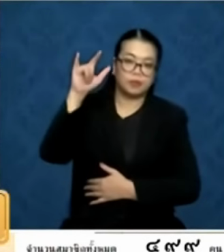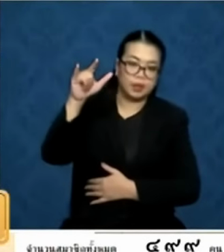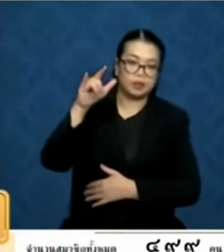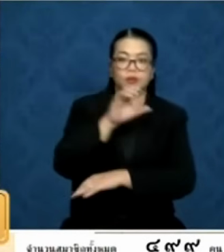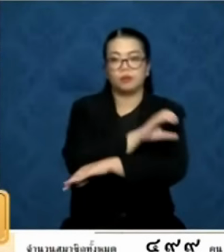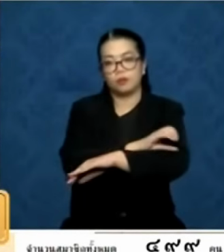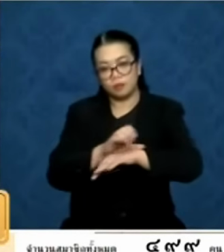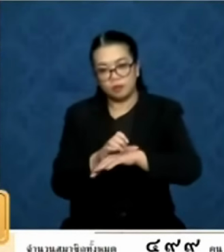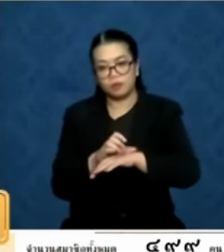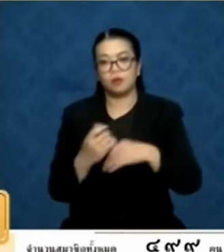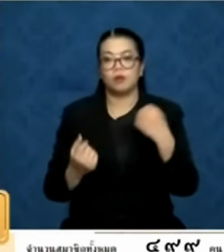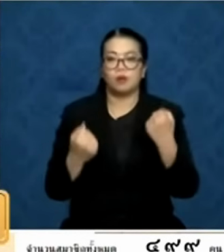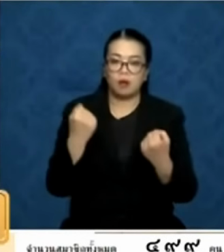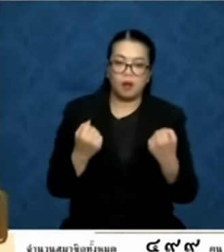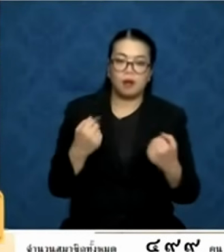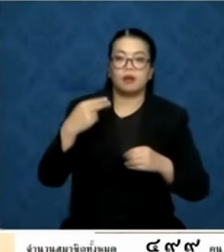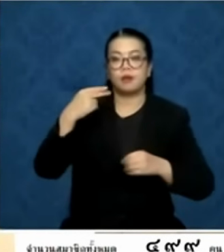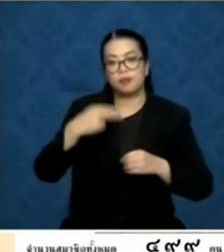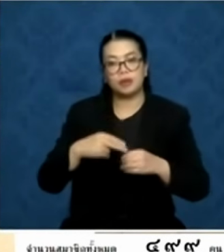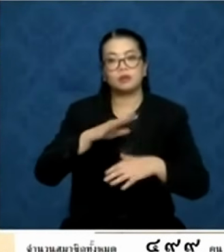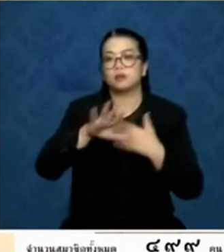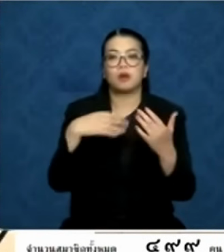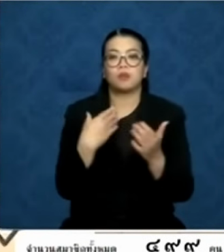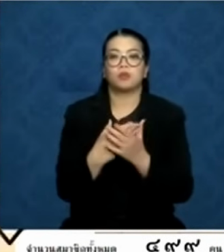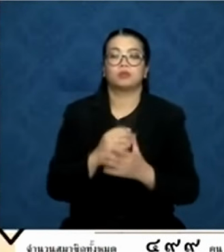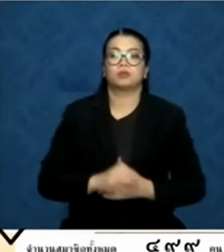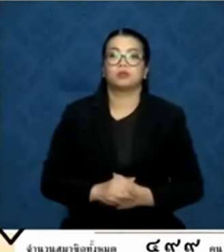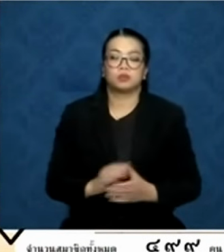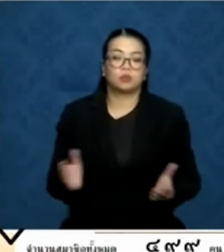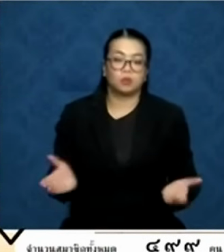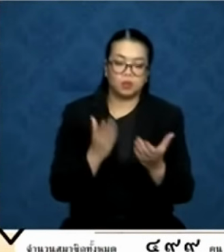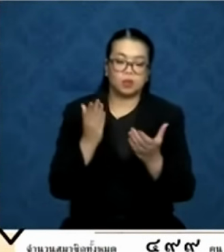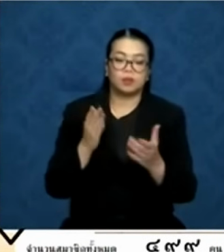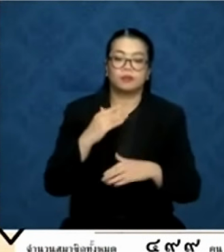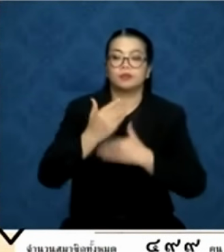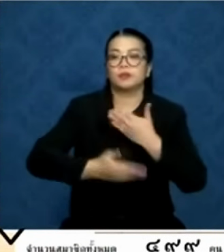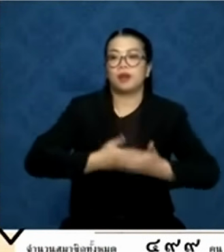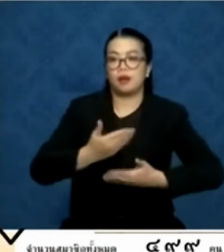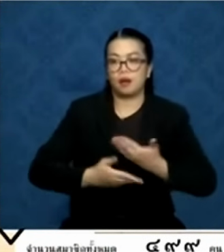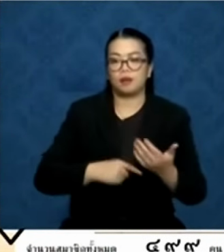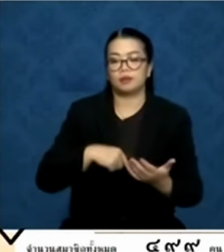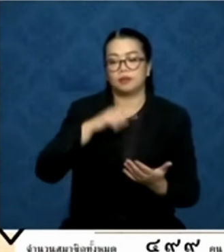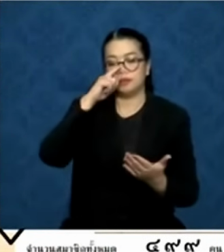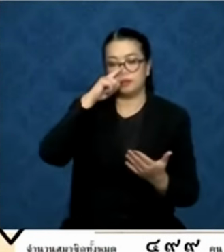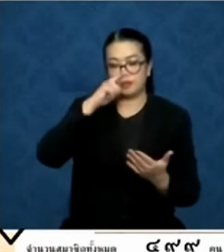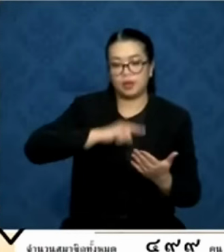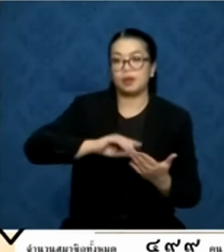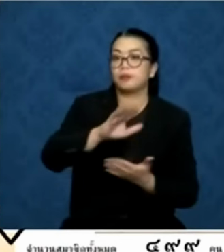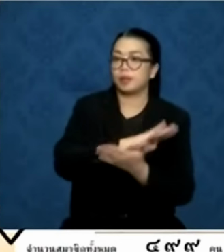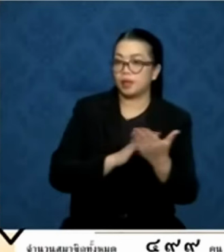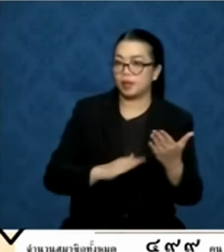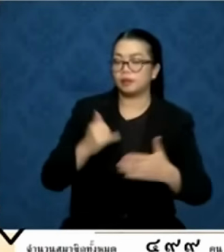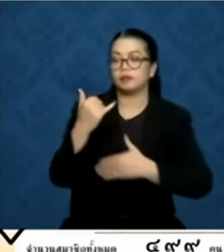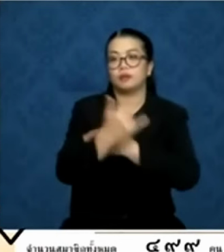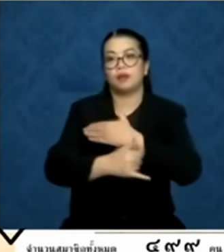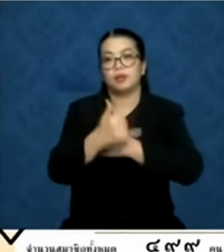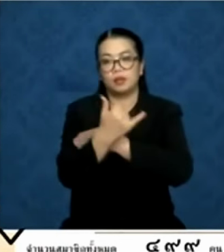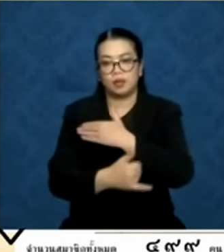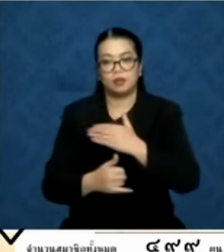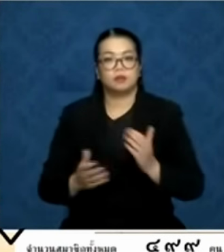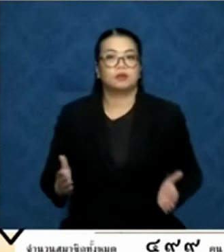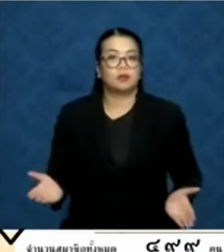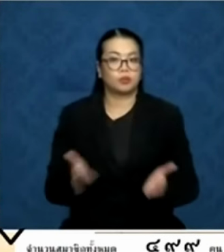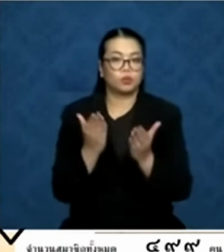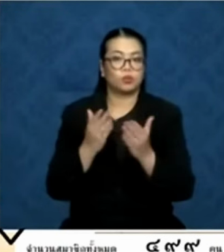อันดับที่1ใน30ของโลกโดยส่งเสริมการตลาดทั้งในประเทศและต่างประเทศ